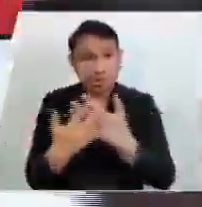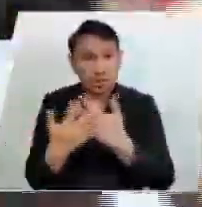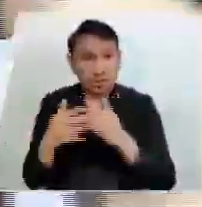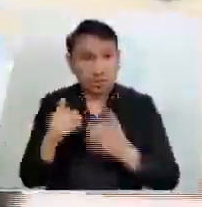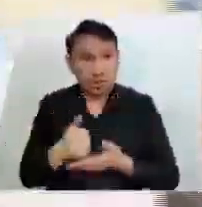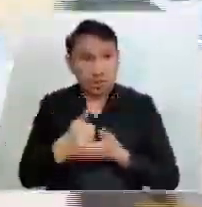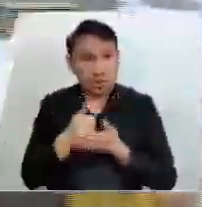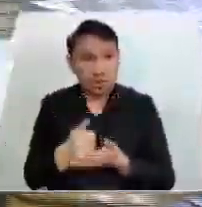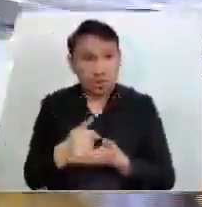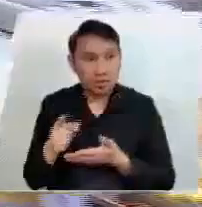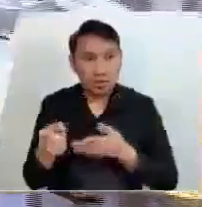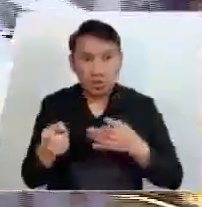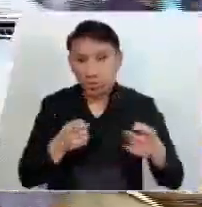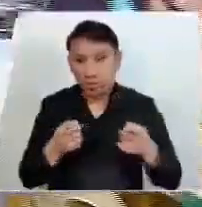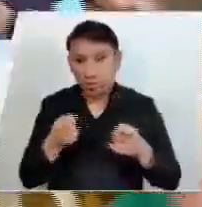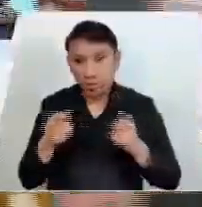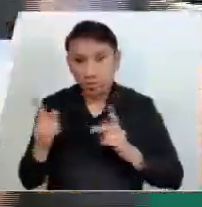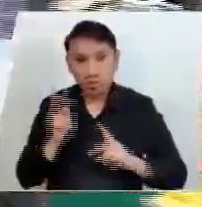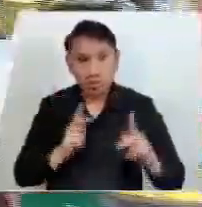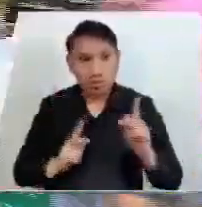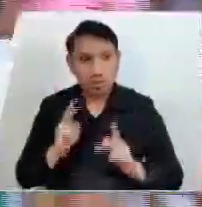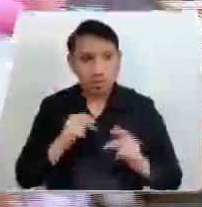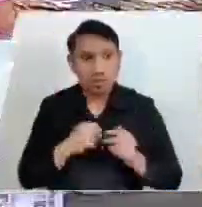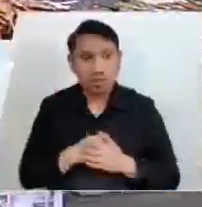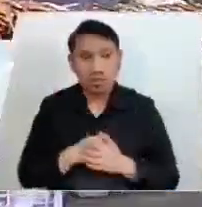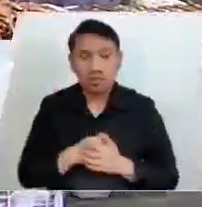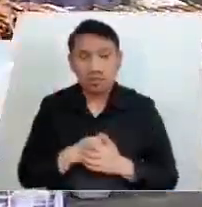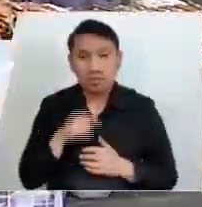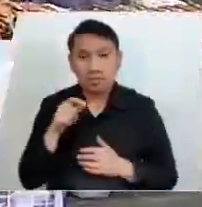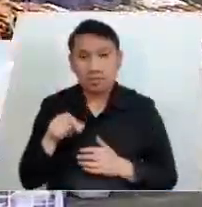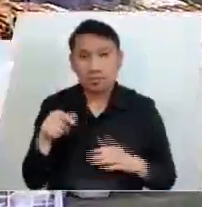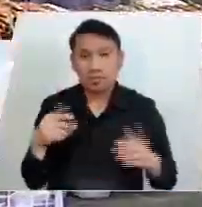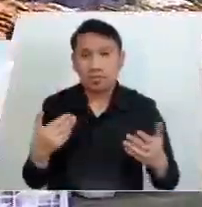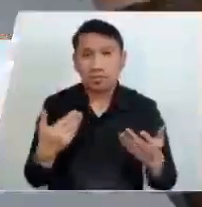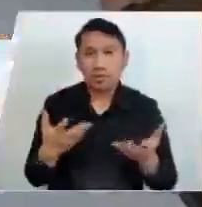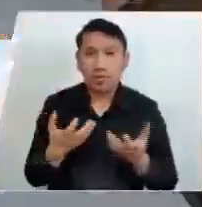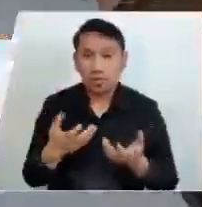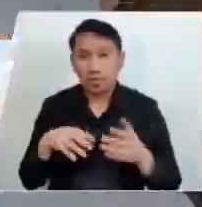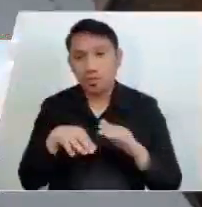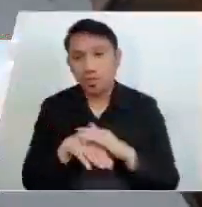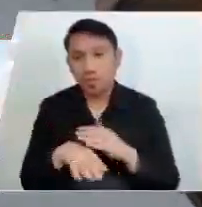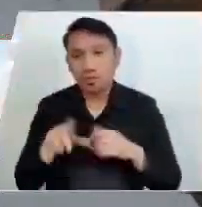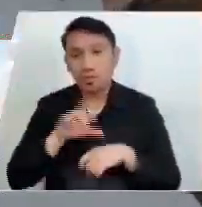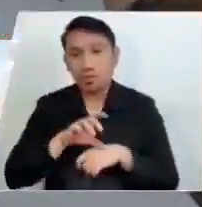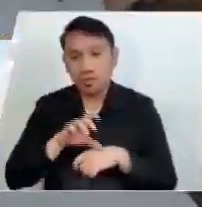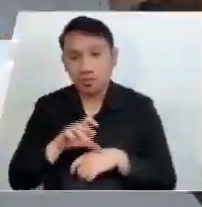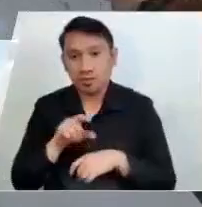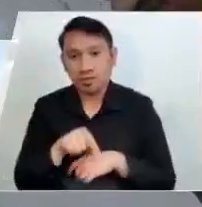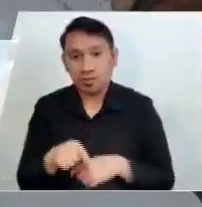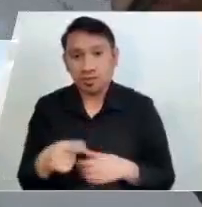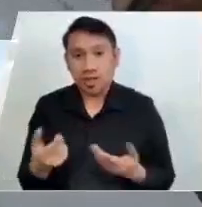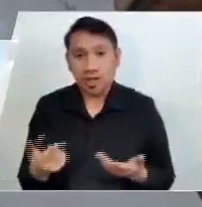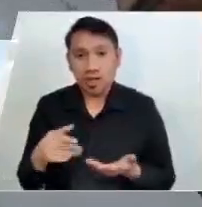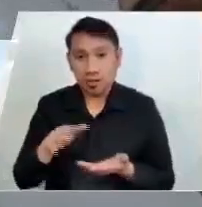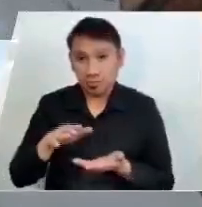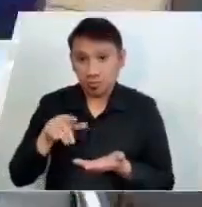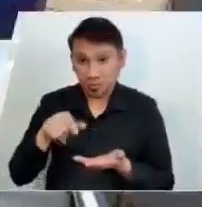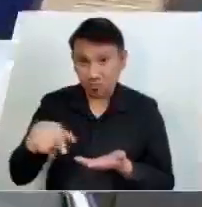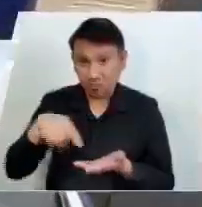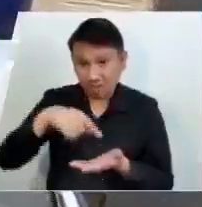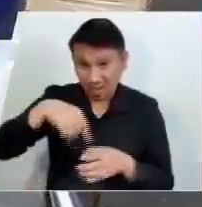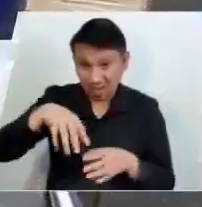control, lalo't sa Villalobos Street pa rin ang entrance ng mga gustong pumasok ng simbahan. Sinisemento na ang mga butas at lubak sa